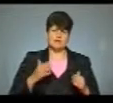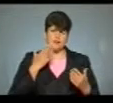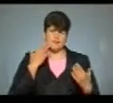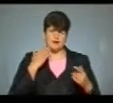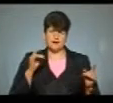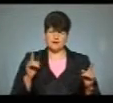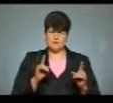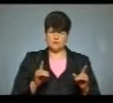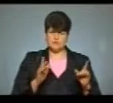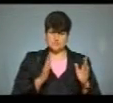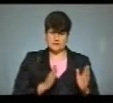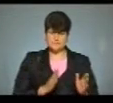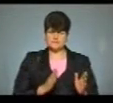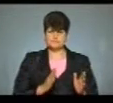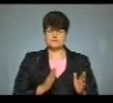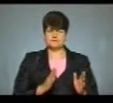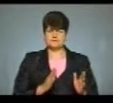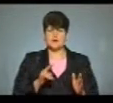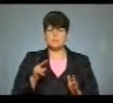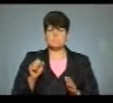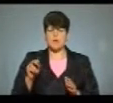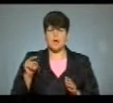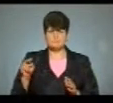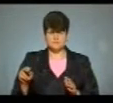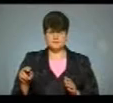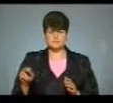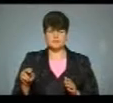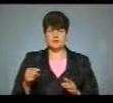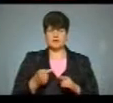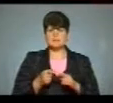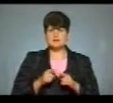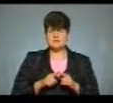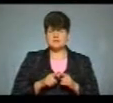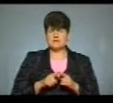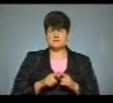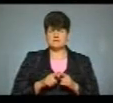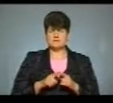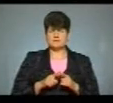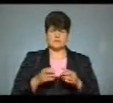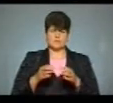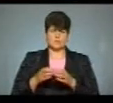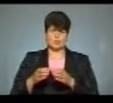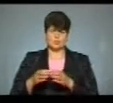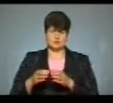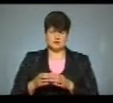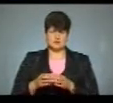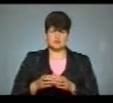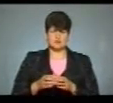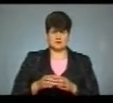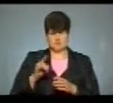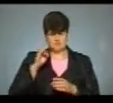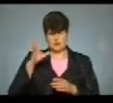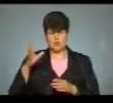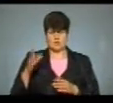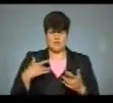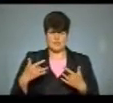музика. Далі паб традиційно вже з трибют гуртами, де кавера на відомих